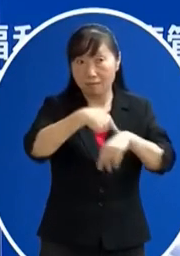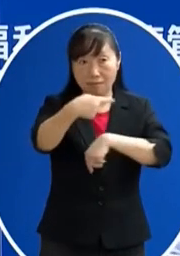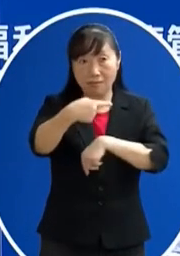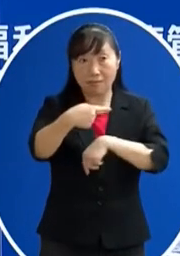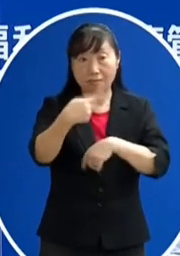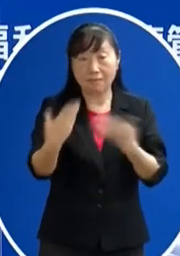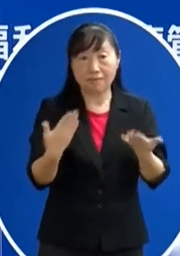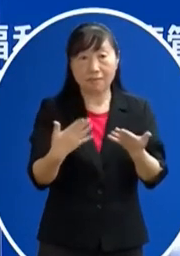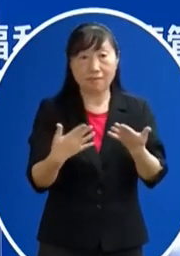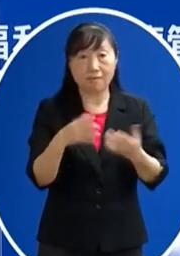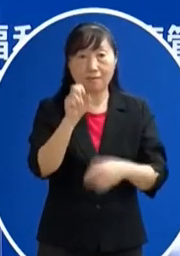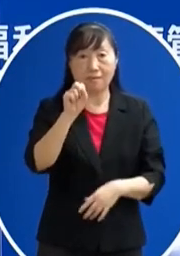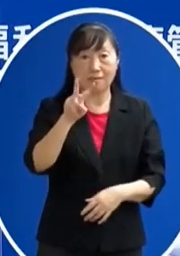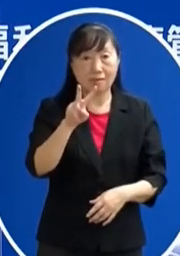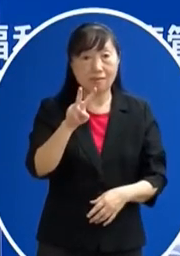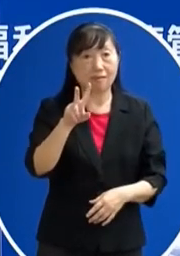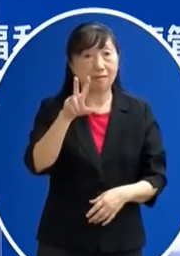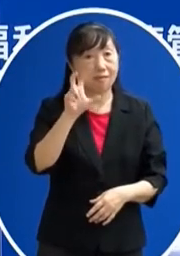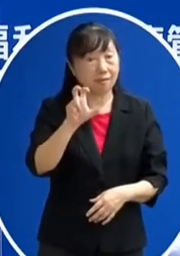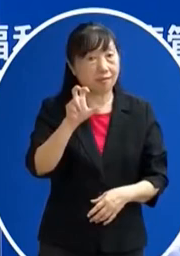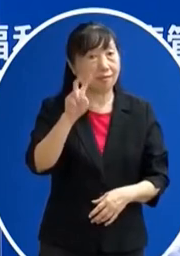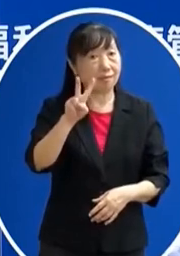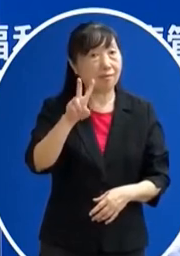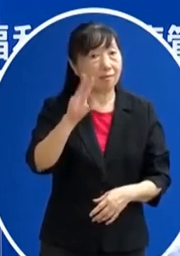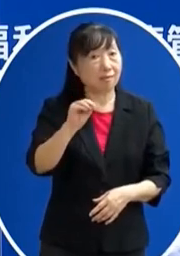1点，好，有